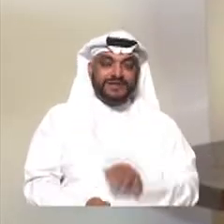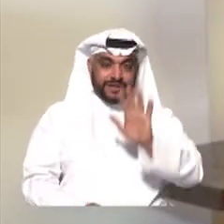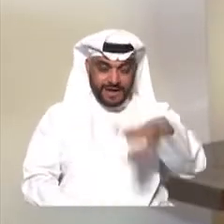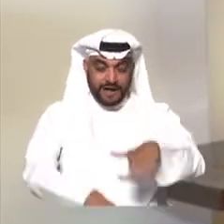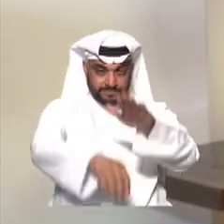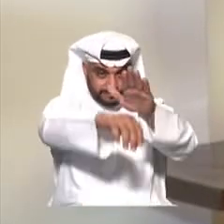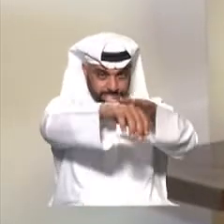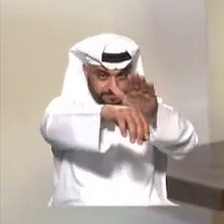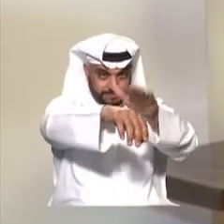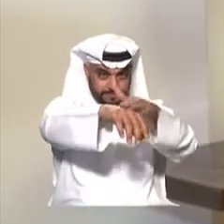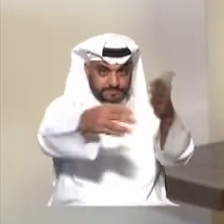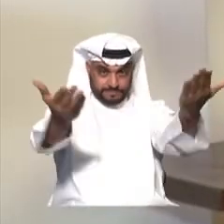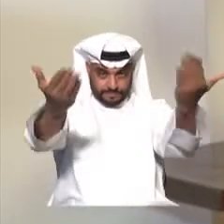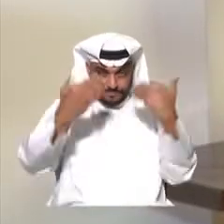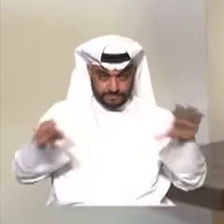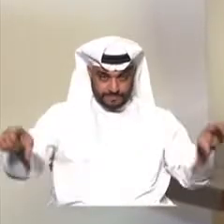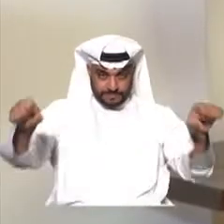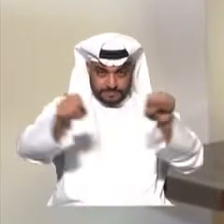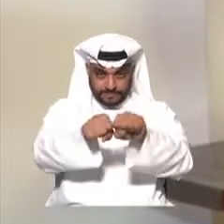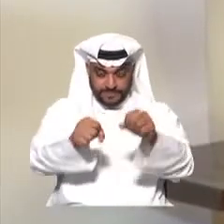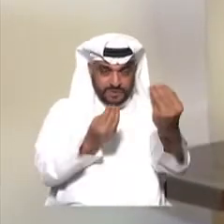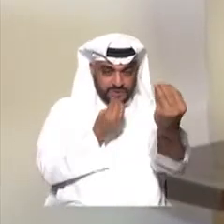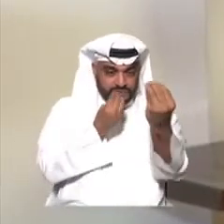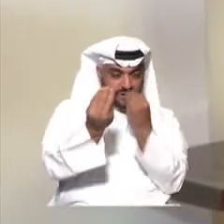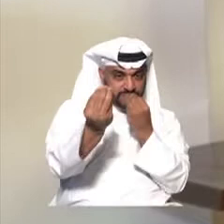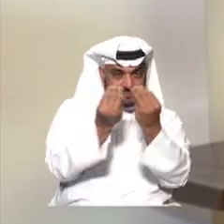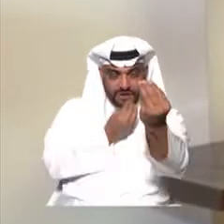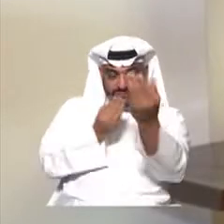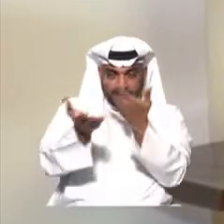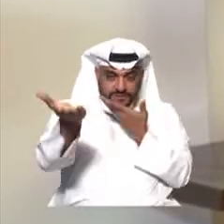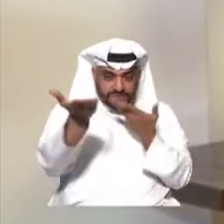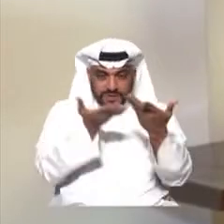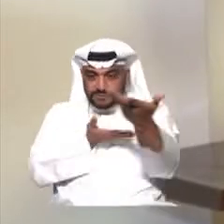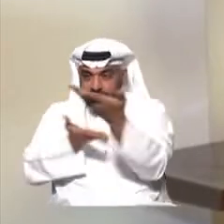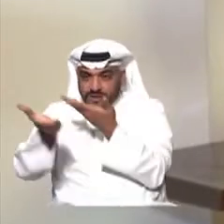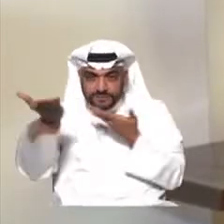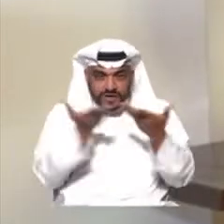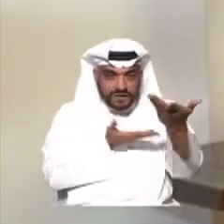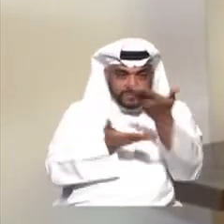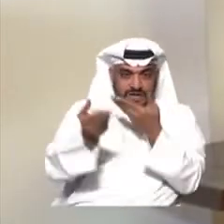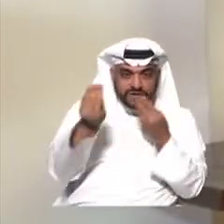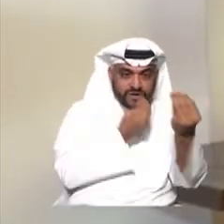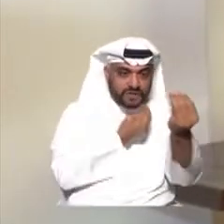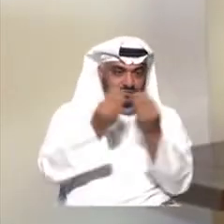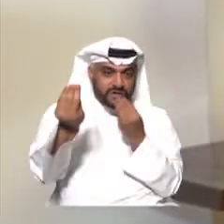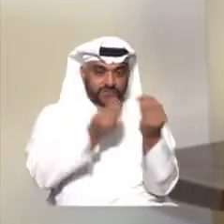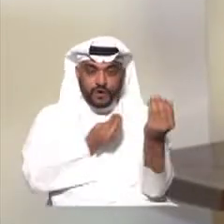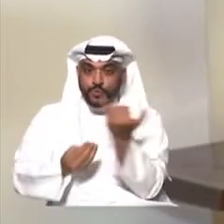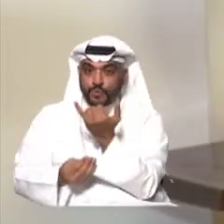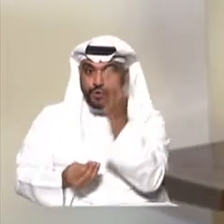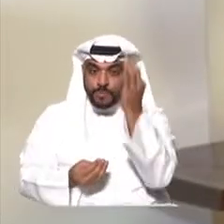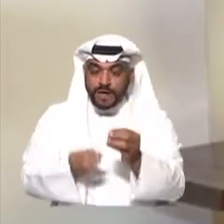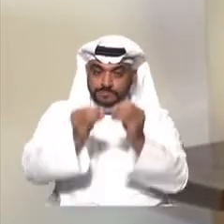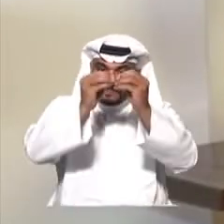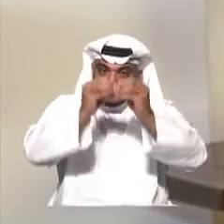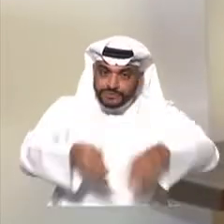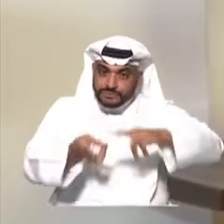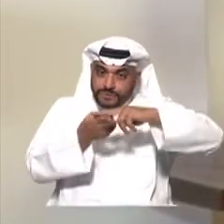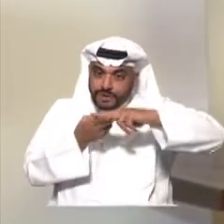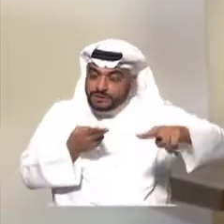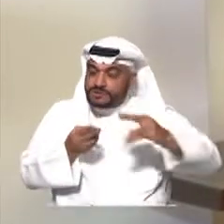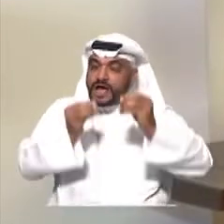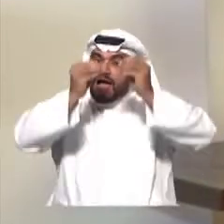ودعوة الأطراف المعنية بالأزمة بإجراء محادثات من أجل